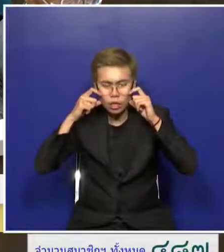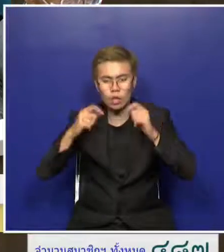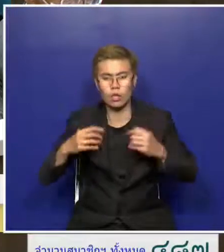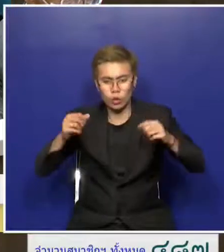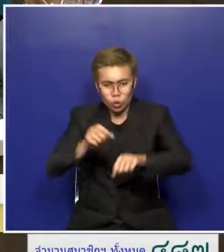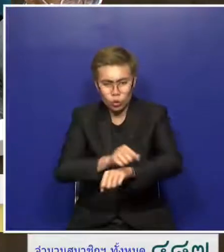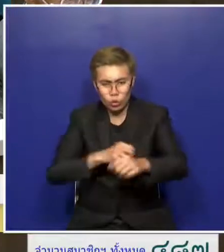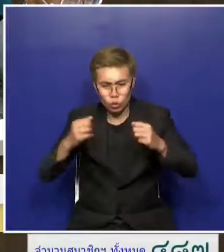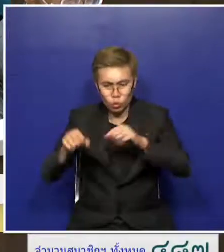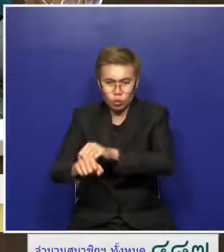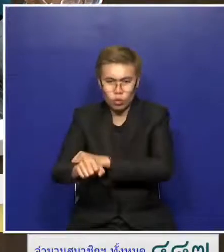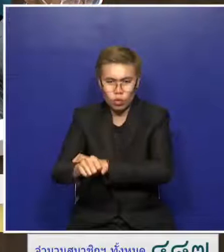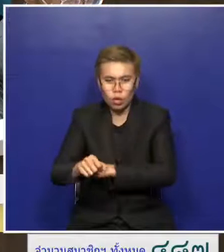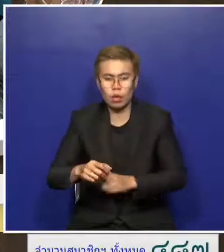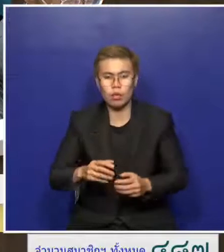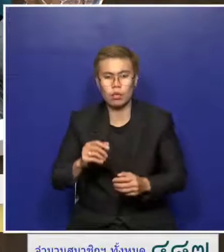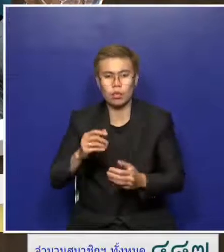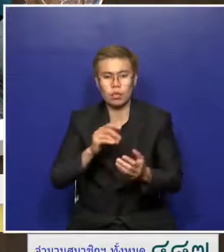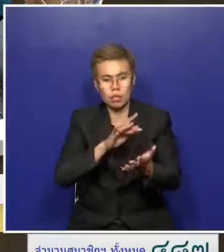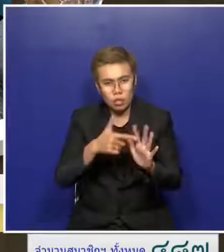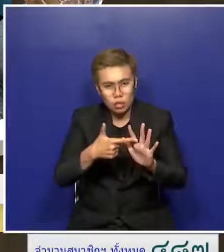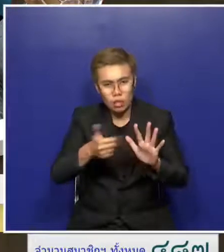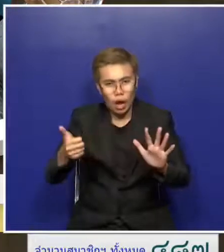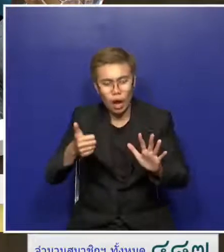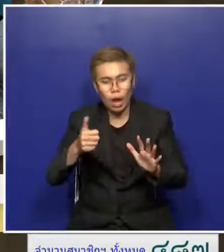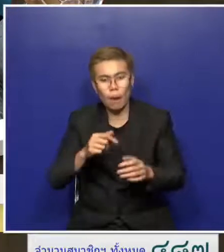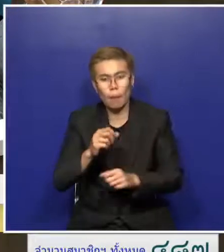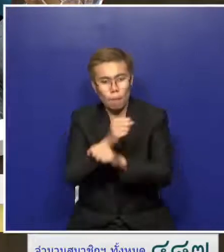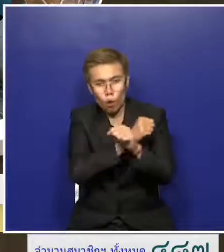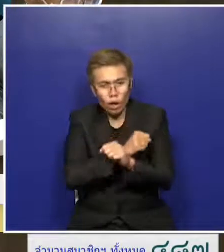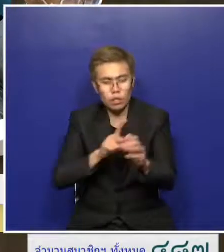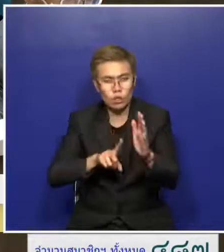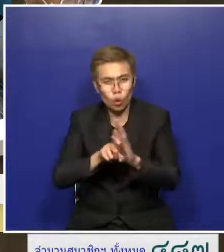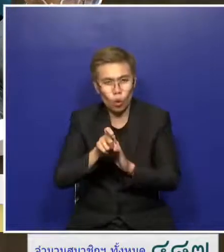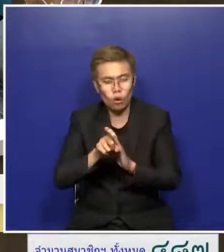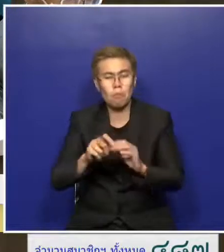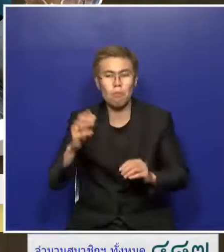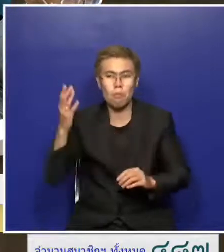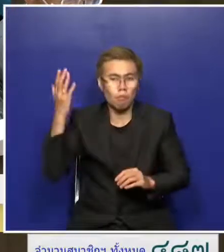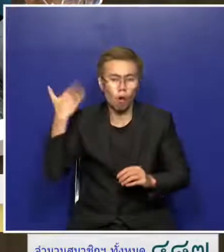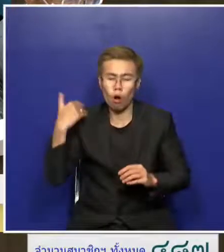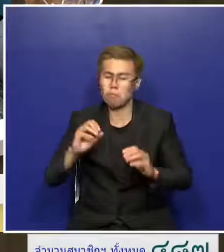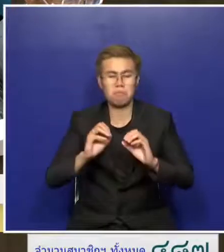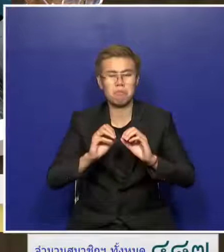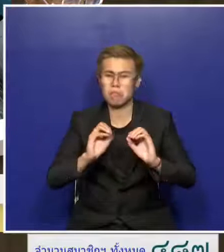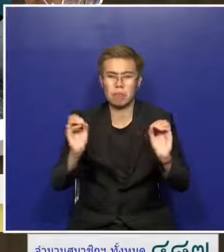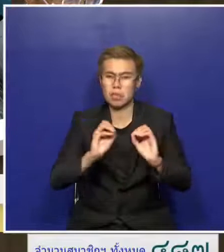หรือยาคาเชื้ไรัส ใเคื่มอแพทย์แต่ขณะนี้ใล้จะต้นปี 64 แล้ว